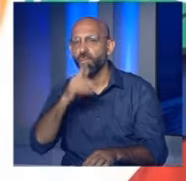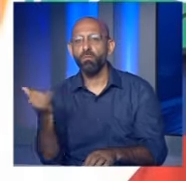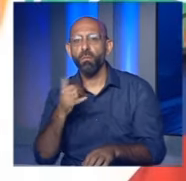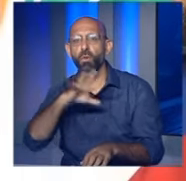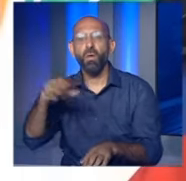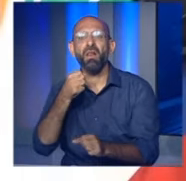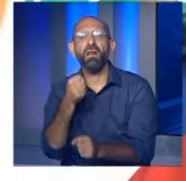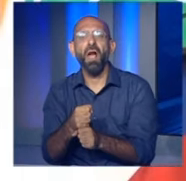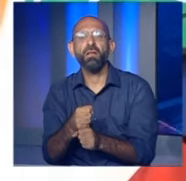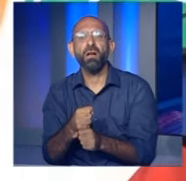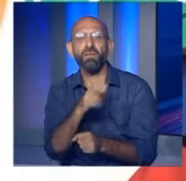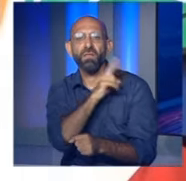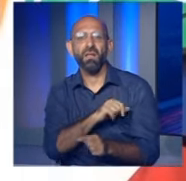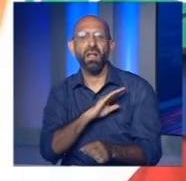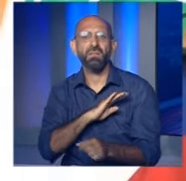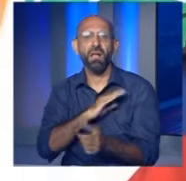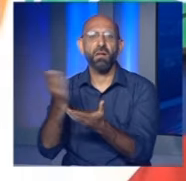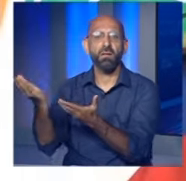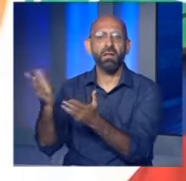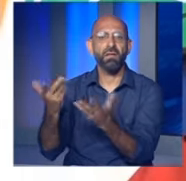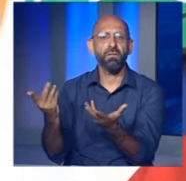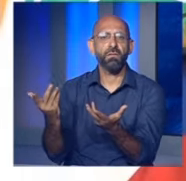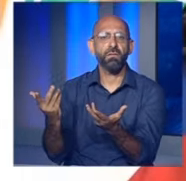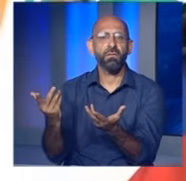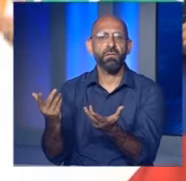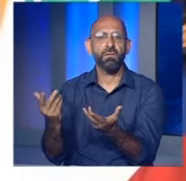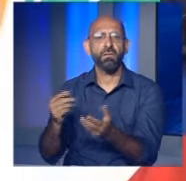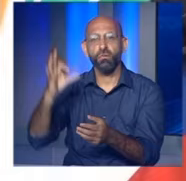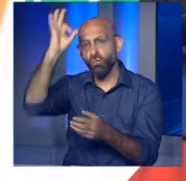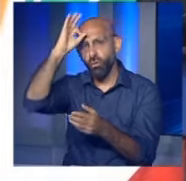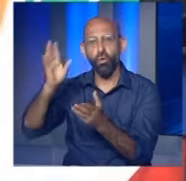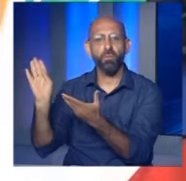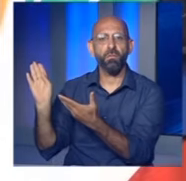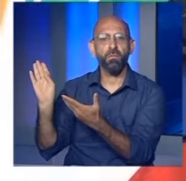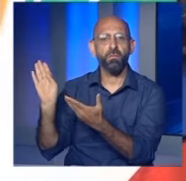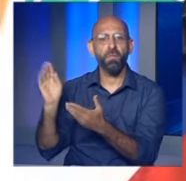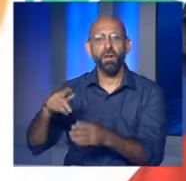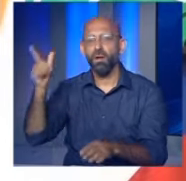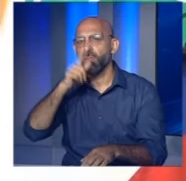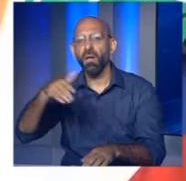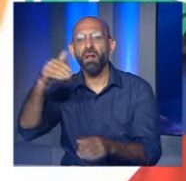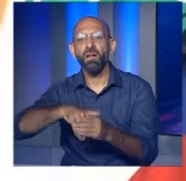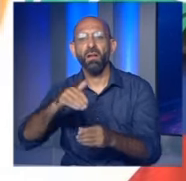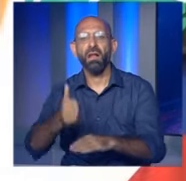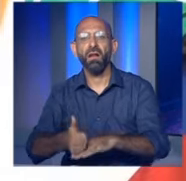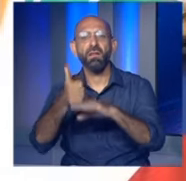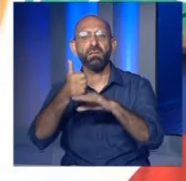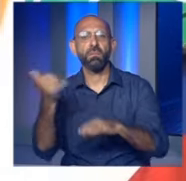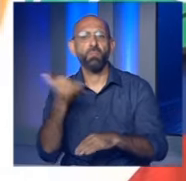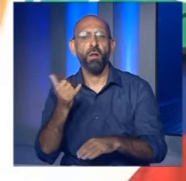تصير على حدودنا وما عننا رئيس هي حافز مش تنط شو بده يصير بغزه هيدا حافز